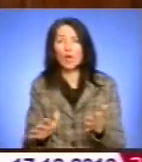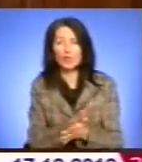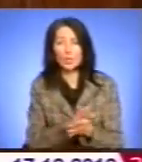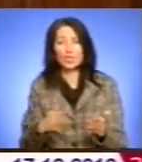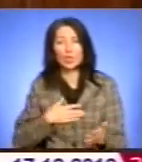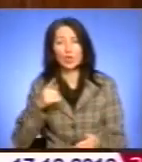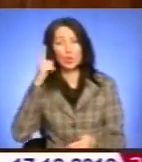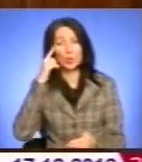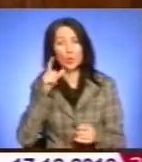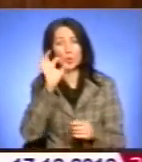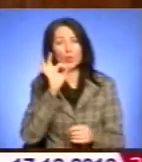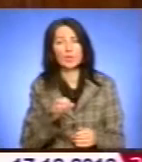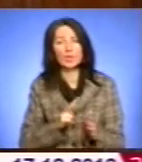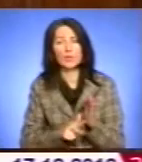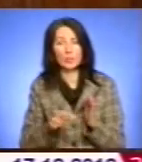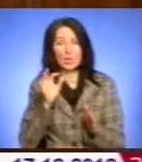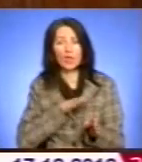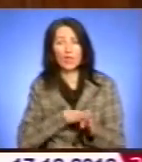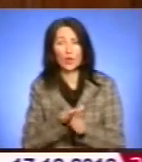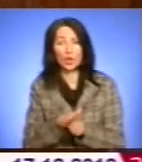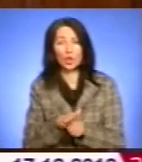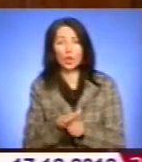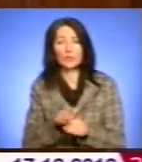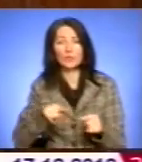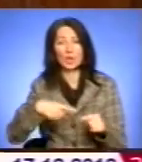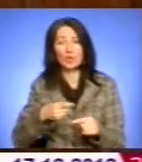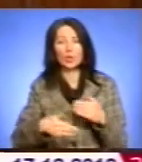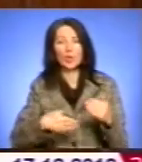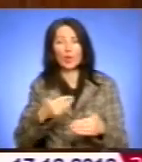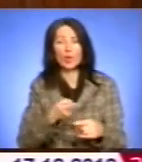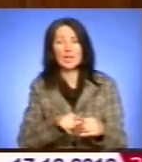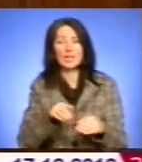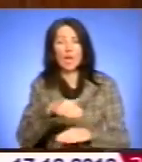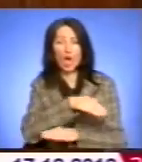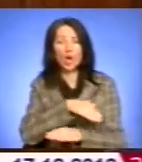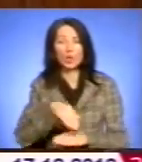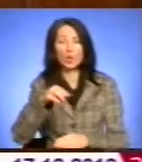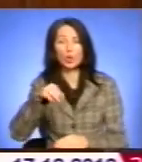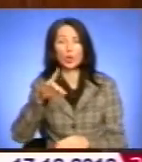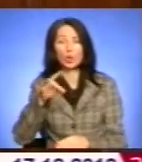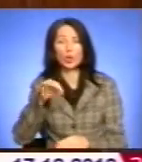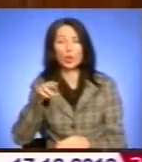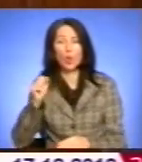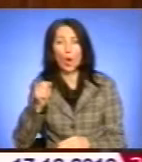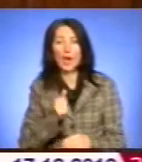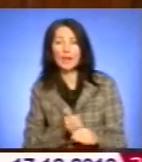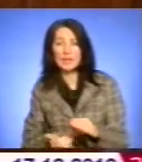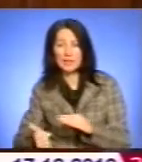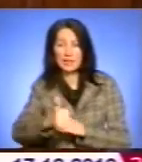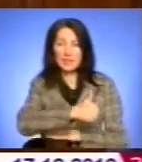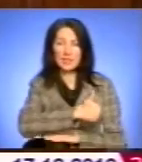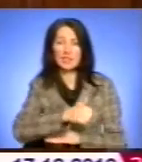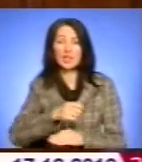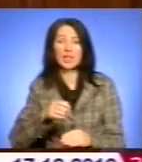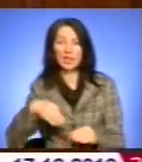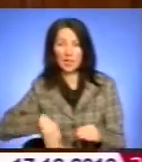думку, процентів 80 виконано. Наступні кроки – це тротуари, наступні кроки – це заїзні кишені,